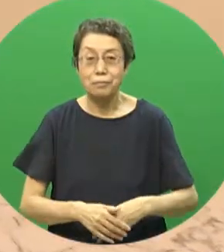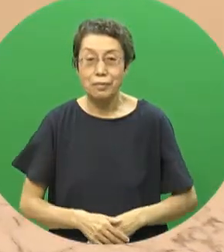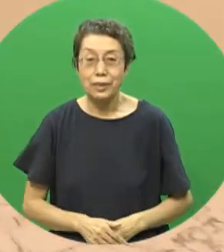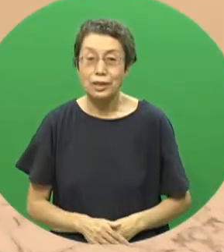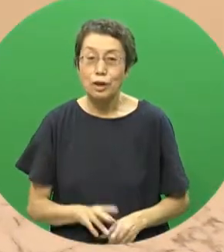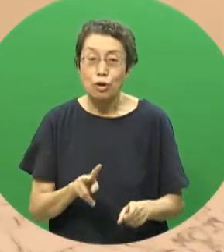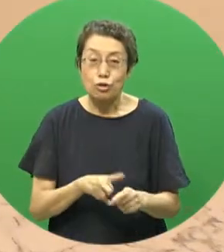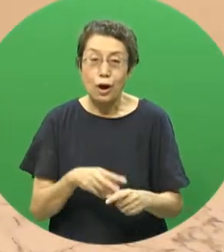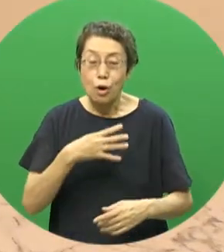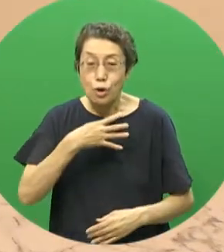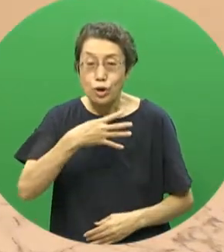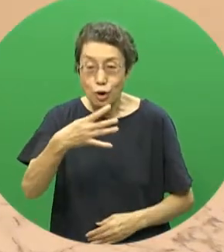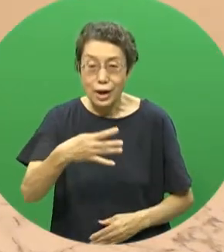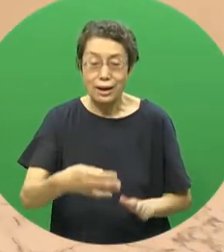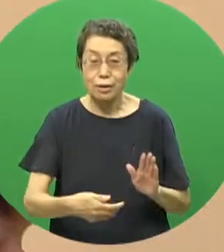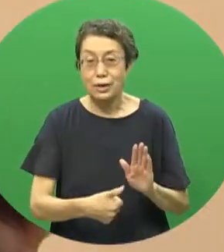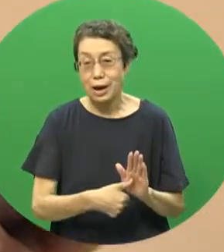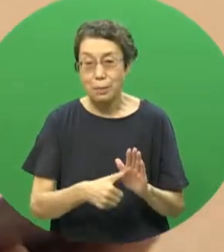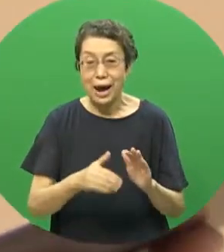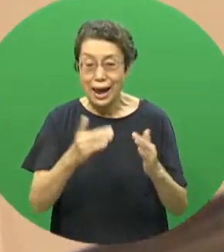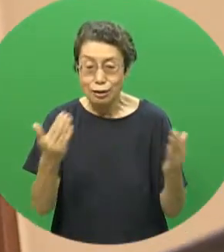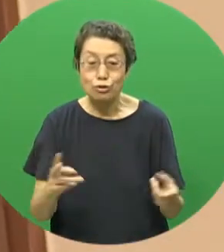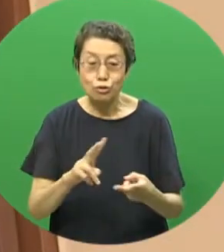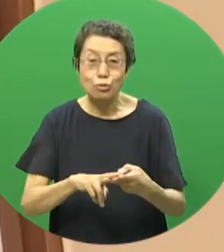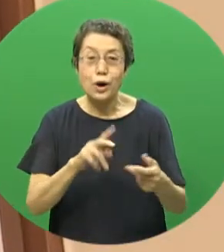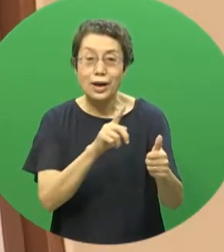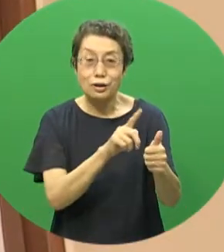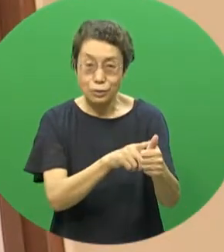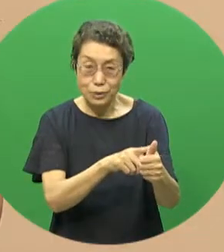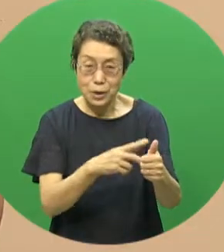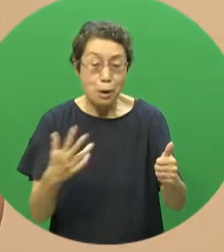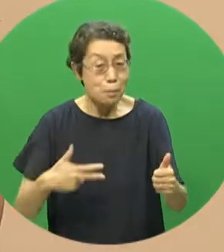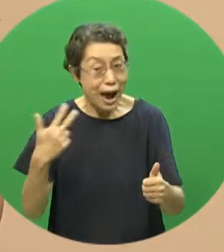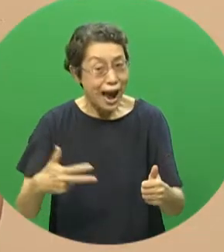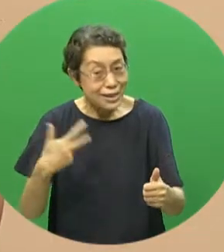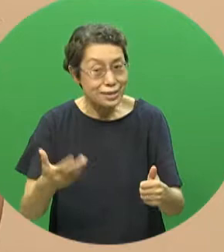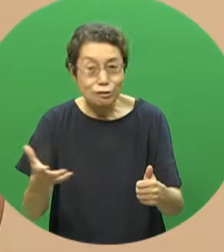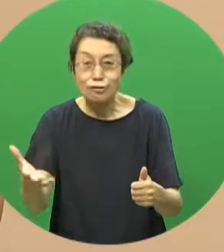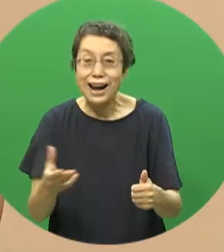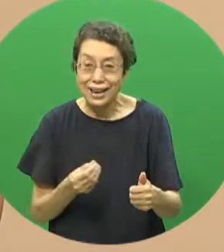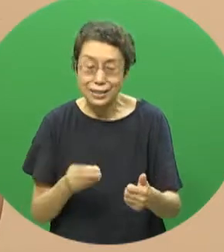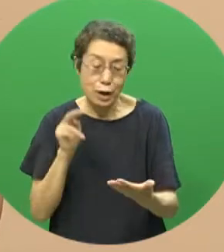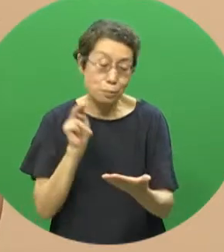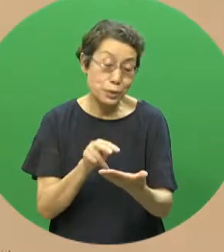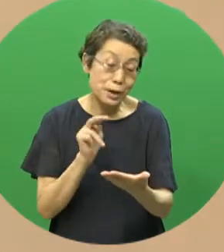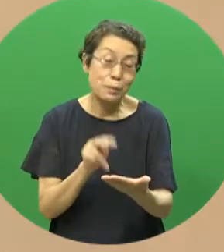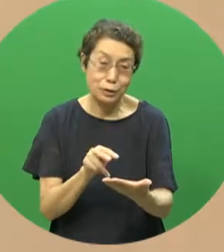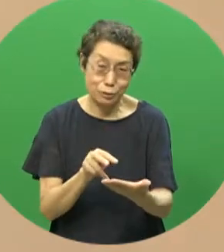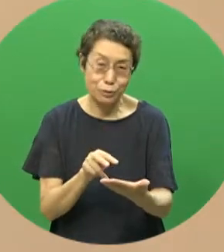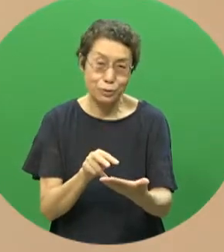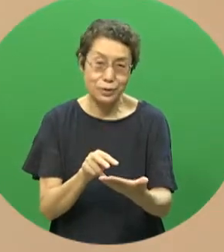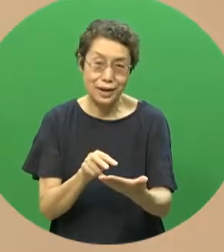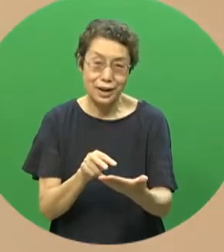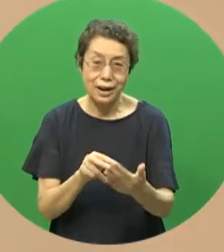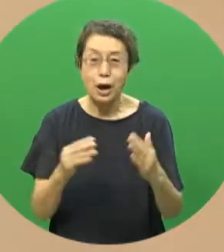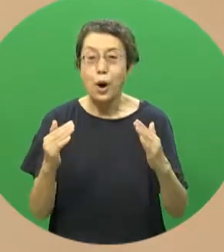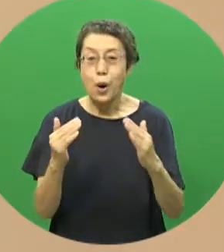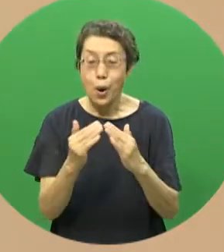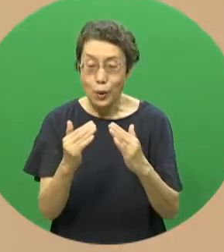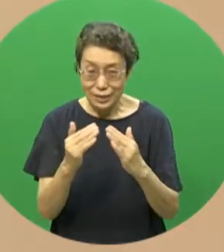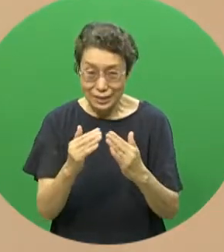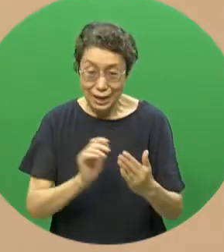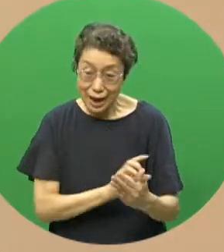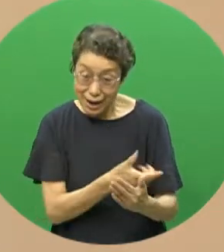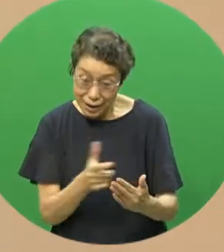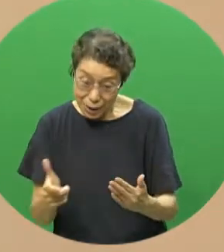さて、小学校4年生の坪井涼河君、毎週電子書籍を借りてるそうですよ。 家でいろんな本を